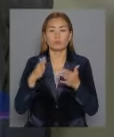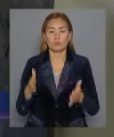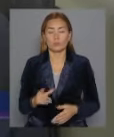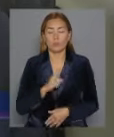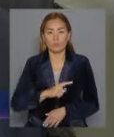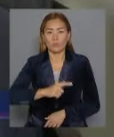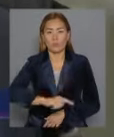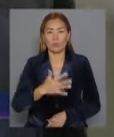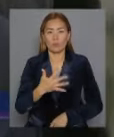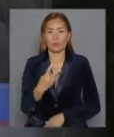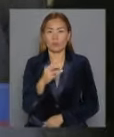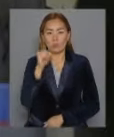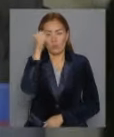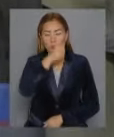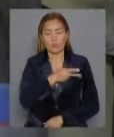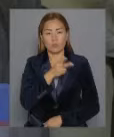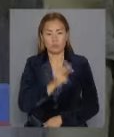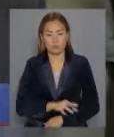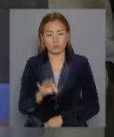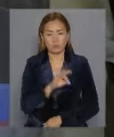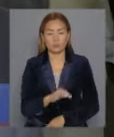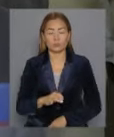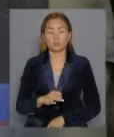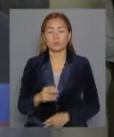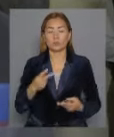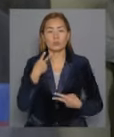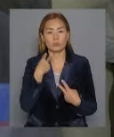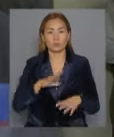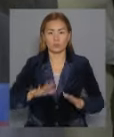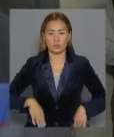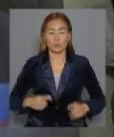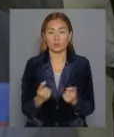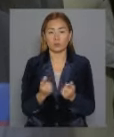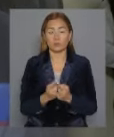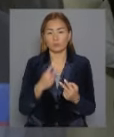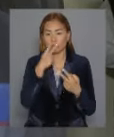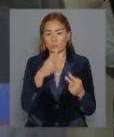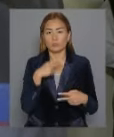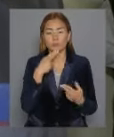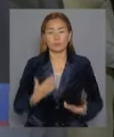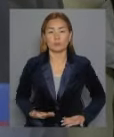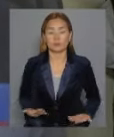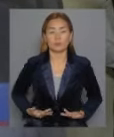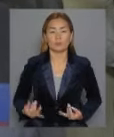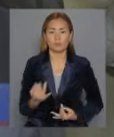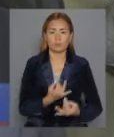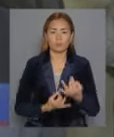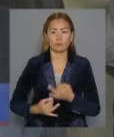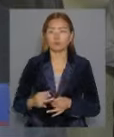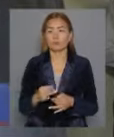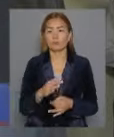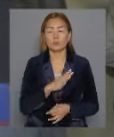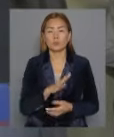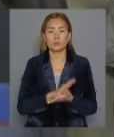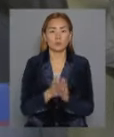Мағжандың 53 жылы қайтыс болған деп айтады. Сол кездегі түрмедегі болған қасындағы жолдастарының берген сұхбаттарын оқыдым. Қалай,